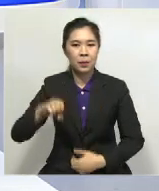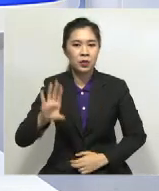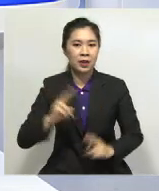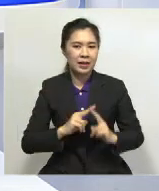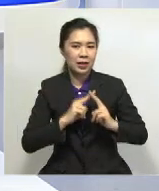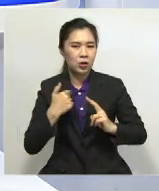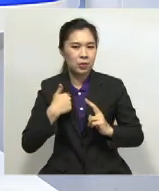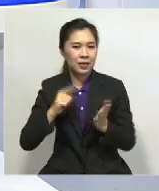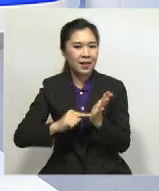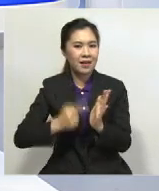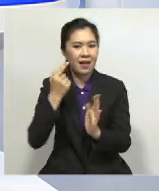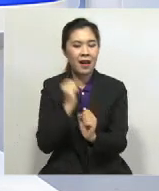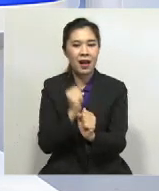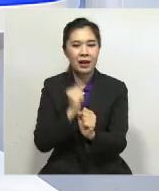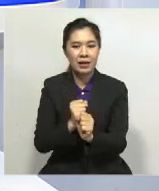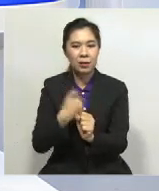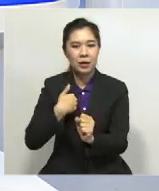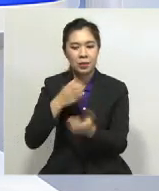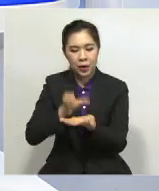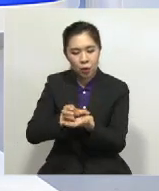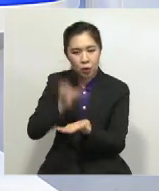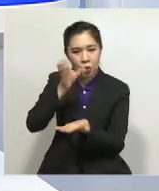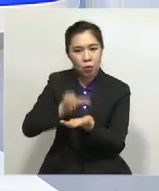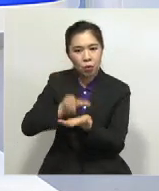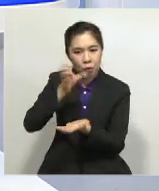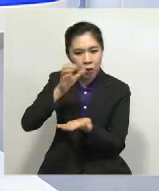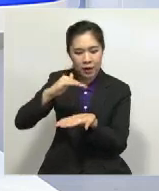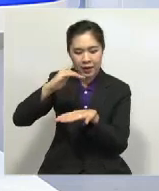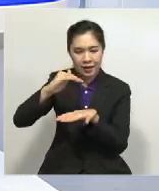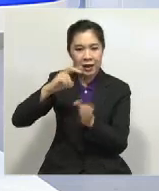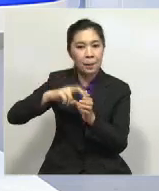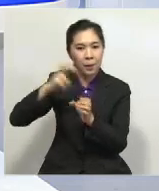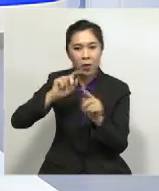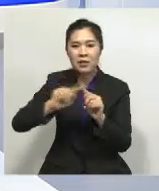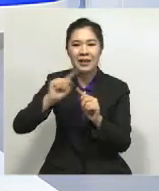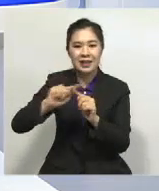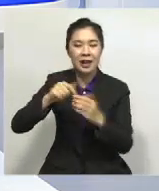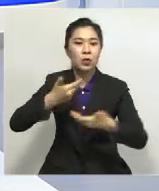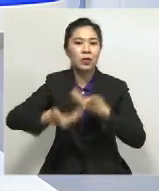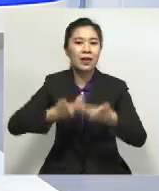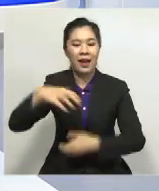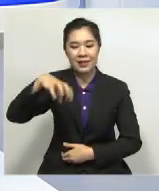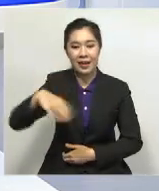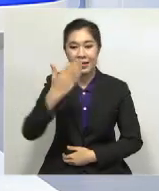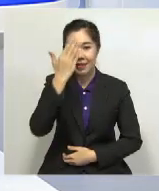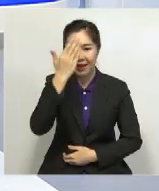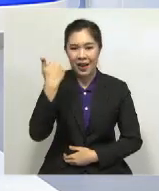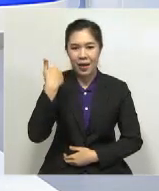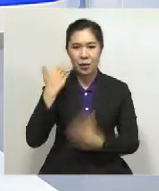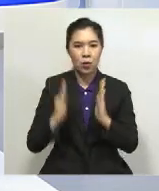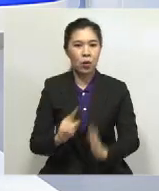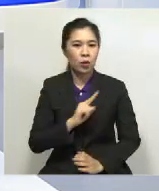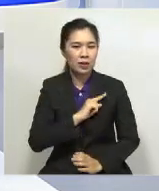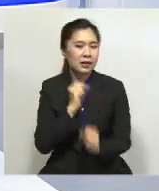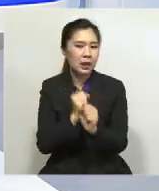ได้มีการนำร่องเครื่องบีบอัดขวดและกระป๋องหน้าตลาดซันพลาซ่านะครับที่ถนนวิภาวดีตรงได้รับความร่วมมือจากพนักงาน